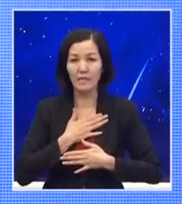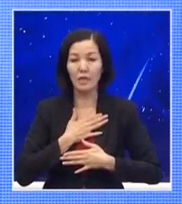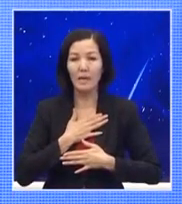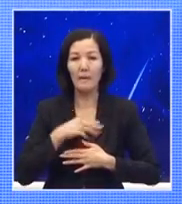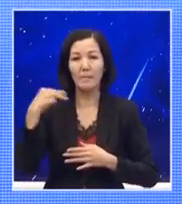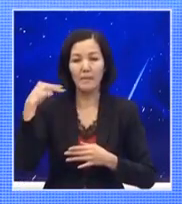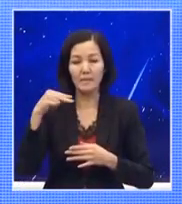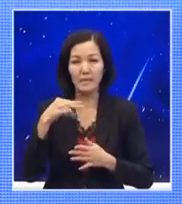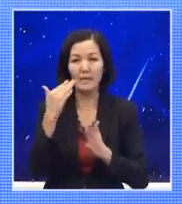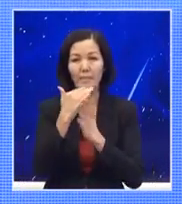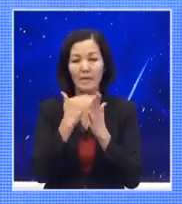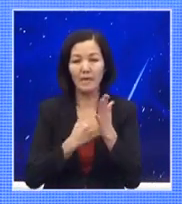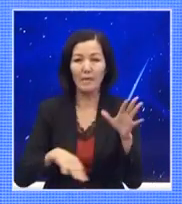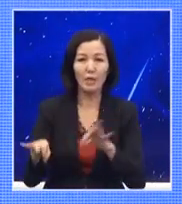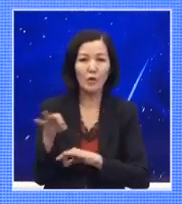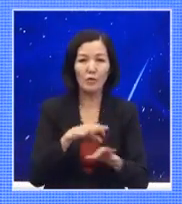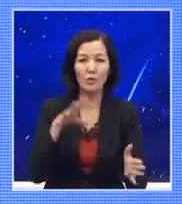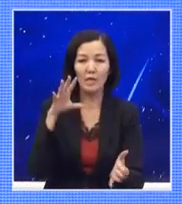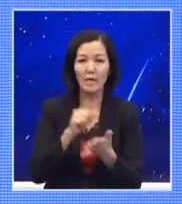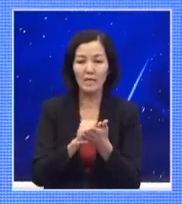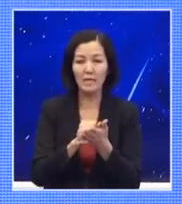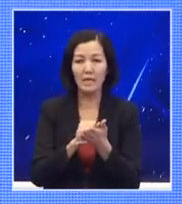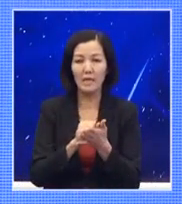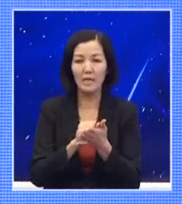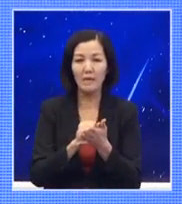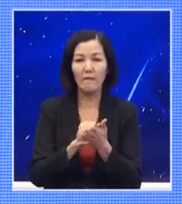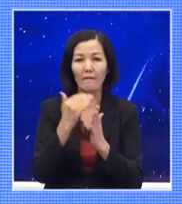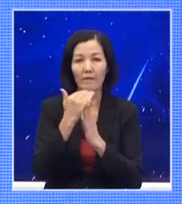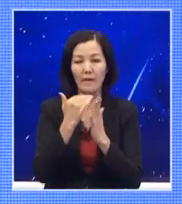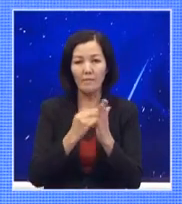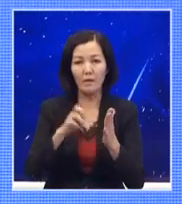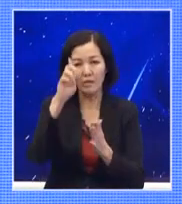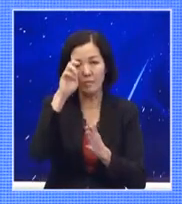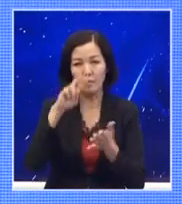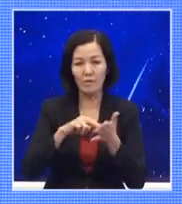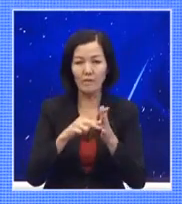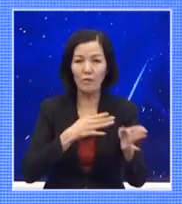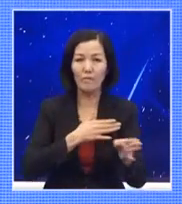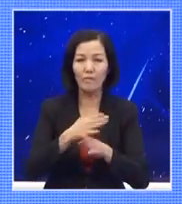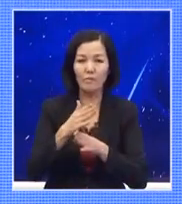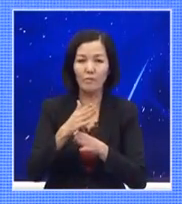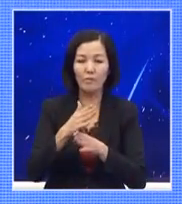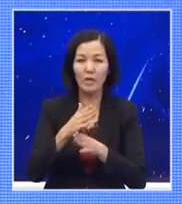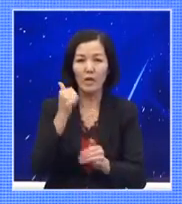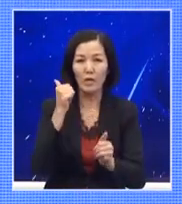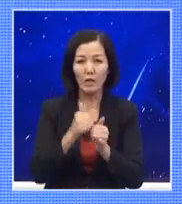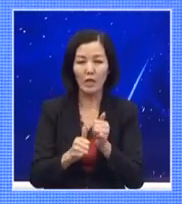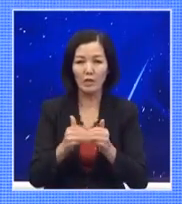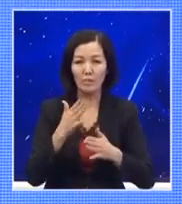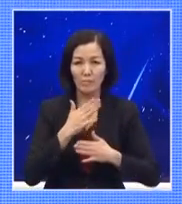президентская программа «Дорожная карта занятости», в рамках которой из республиканского бюджета нашему